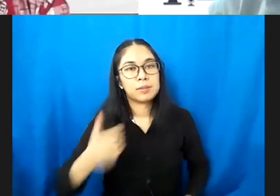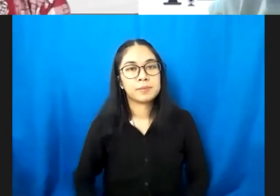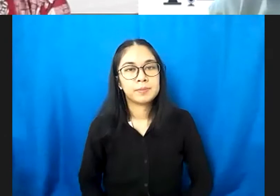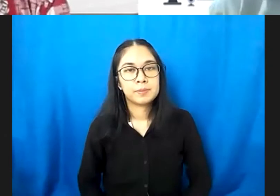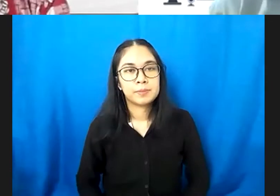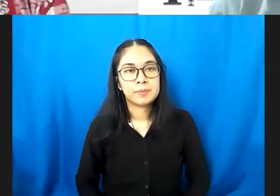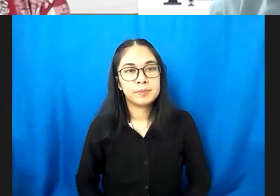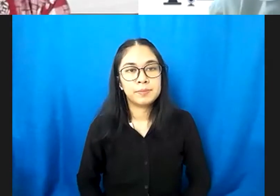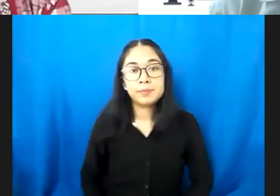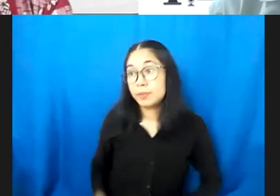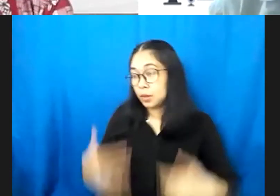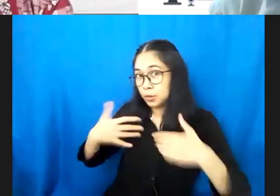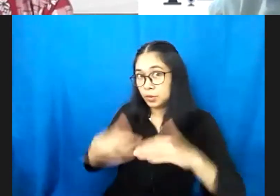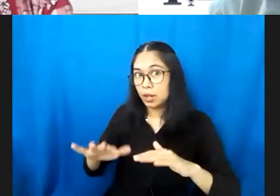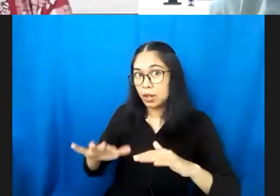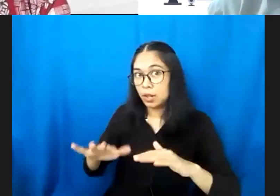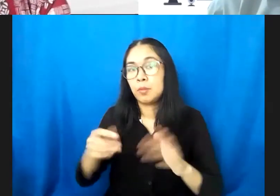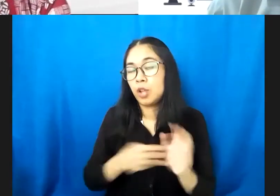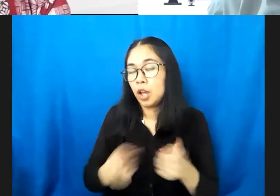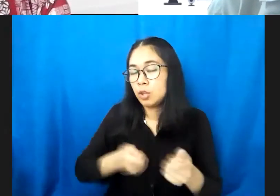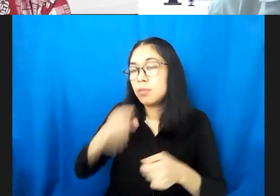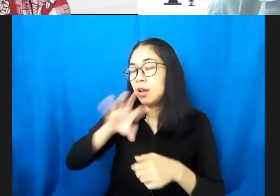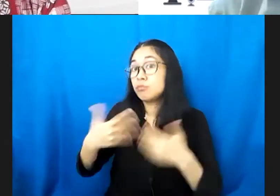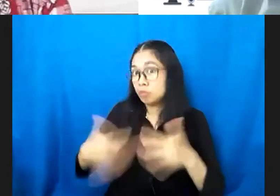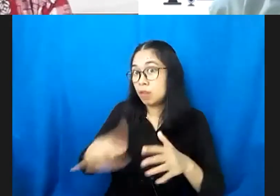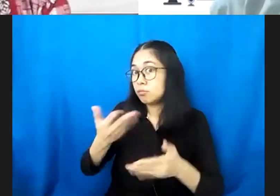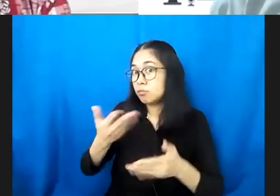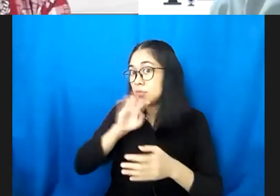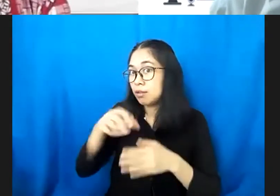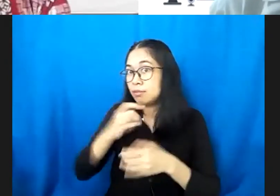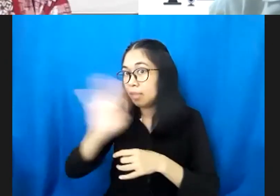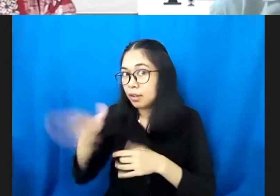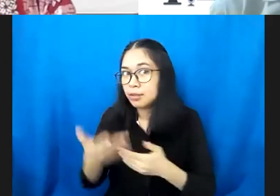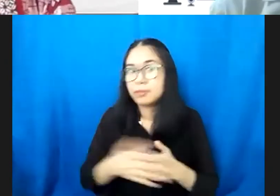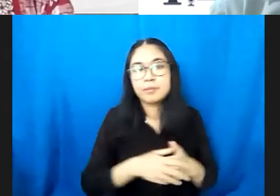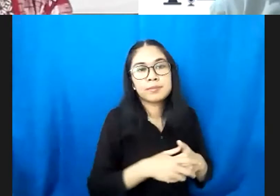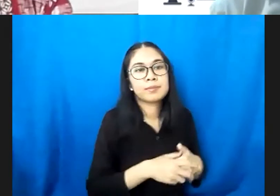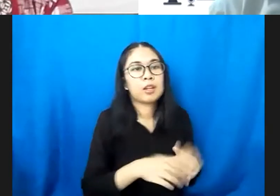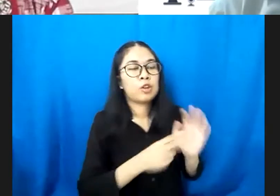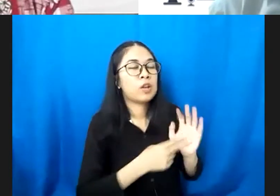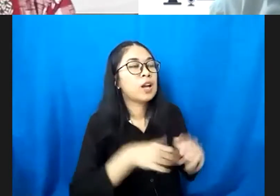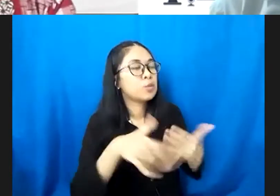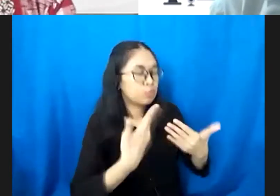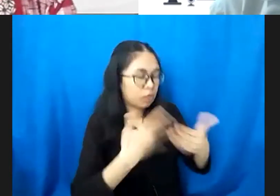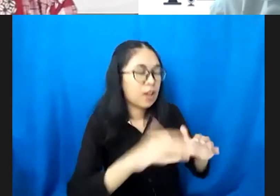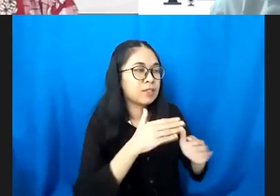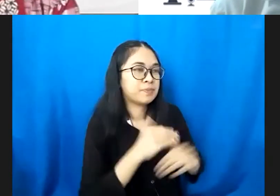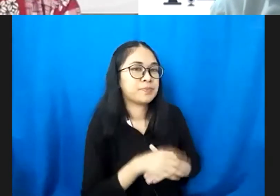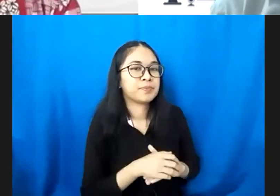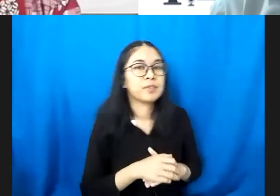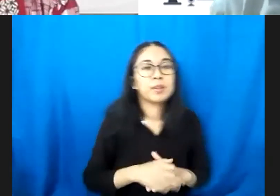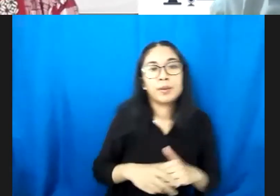Itu saja, masih ada lagi yang ingin disampaikan, Nova? Sudah. Itu Sudah, saja. ya. Ya, luar biasa